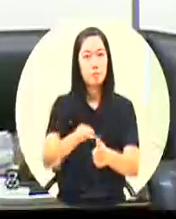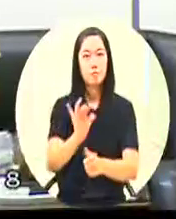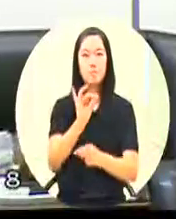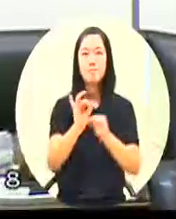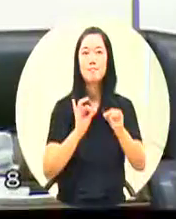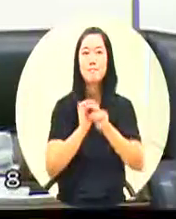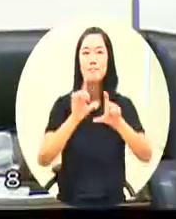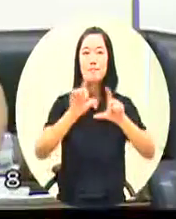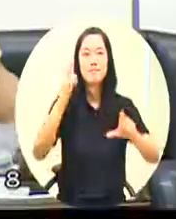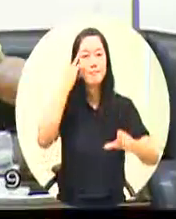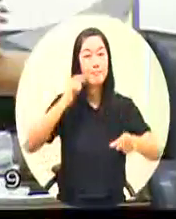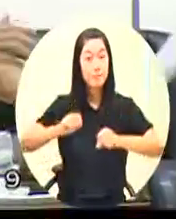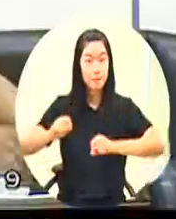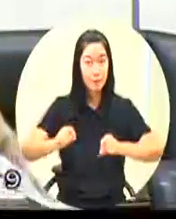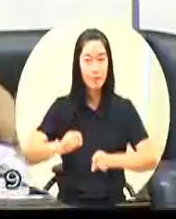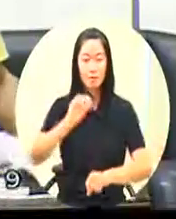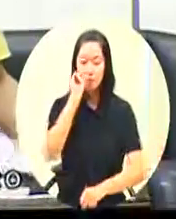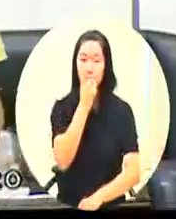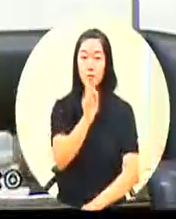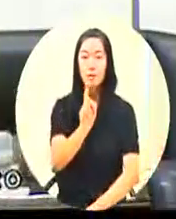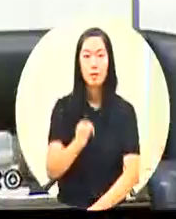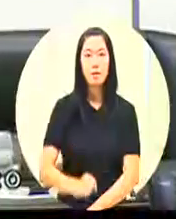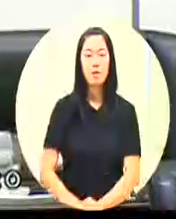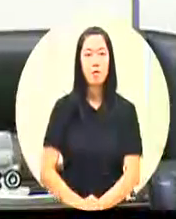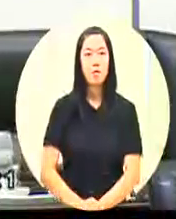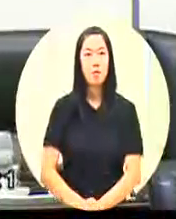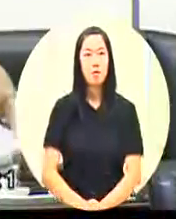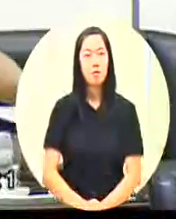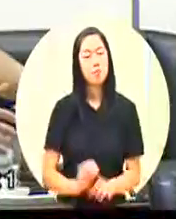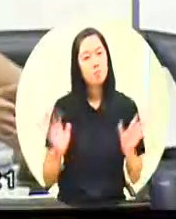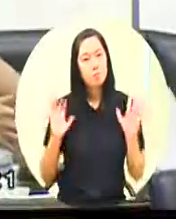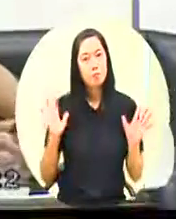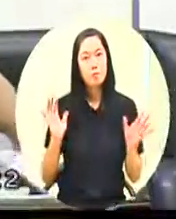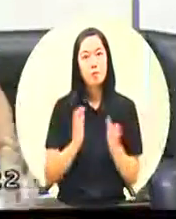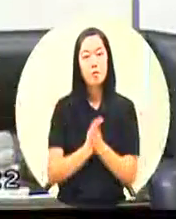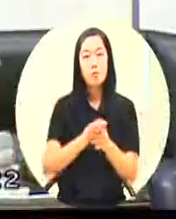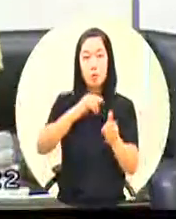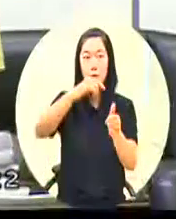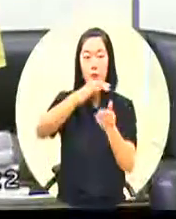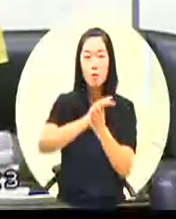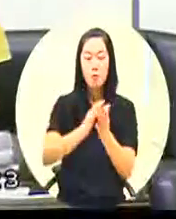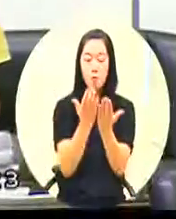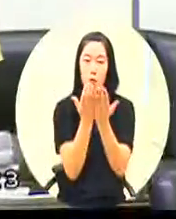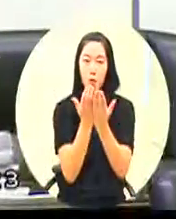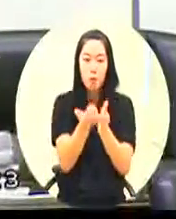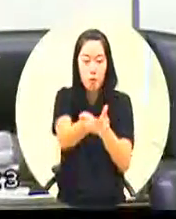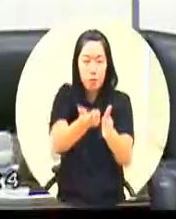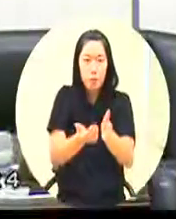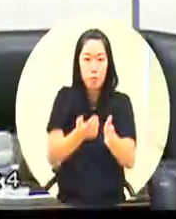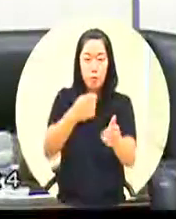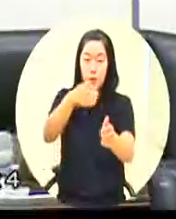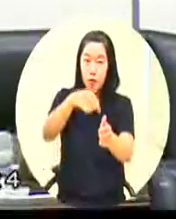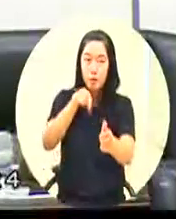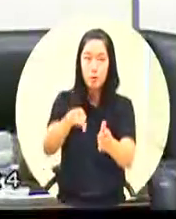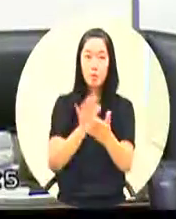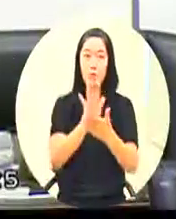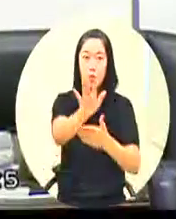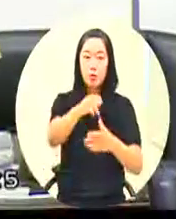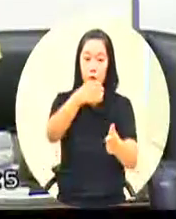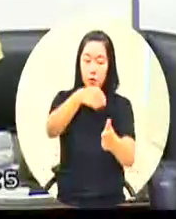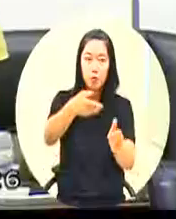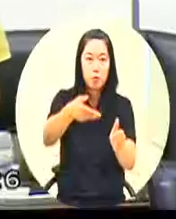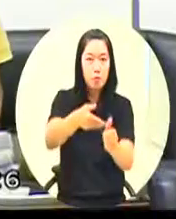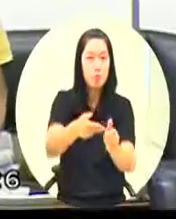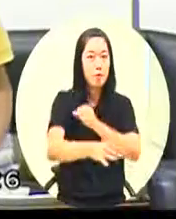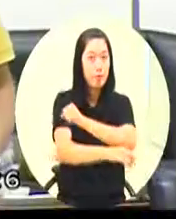计，尤其是幼儿的学前教育，最早的教育是未来教育的一切基